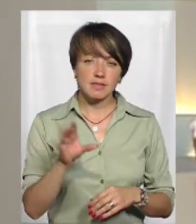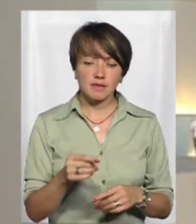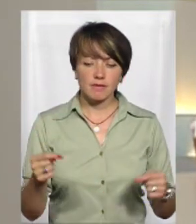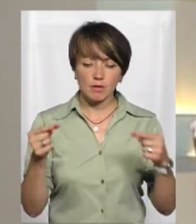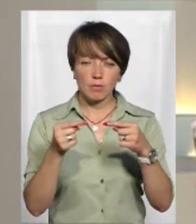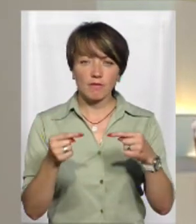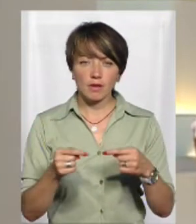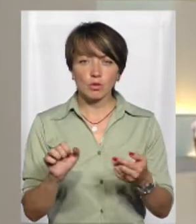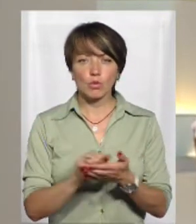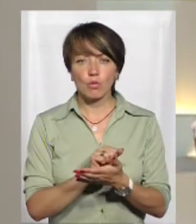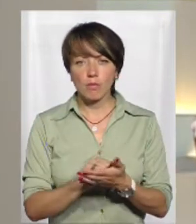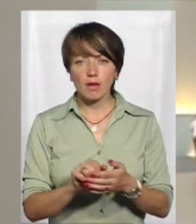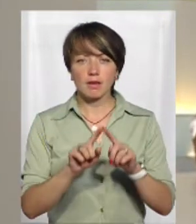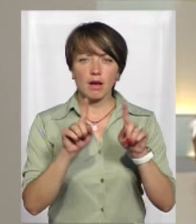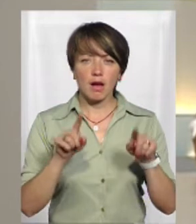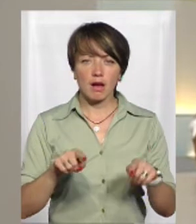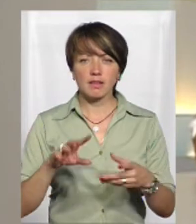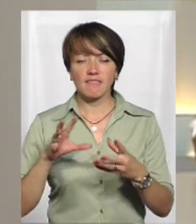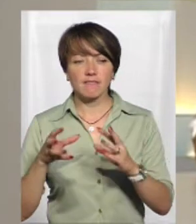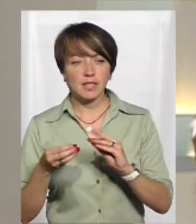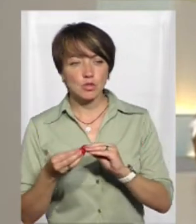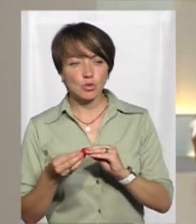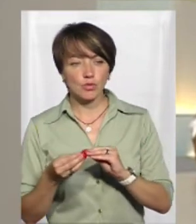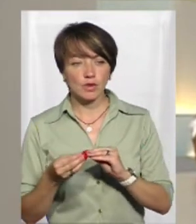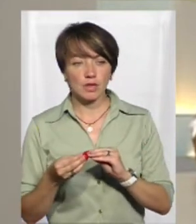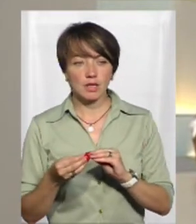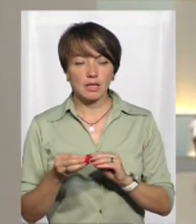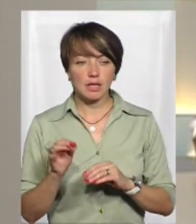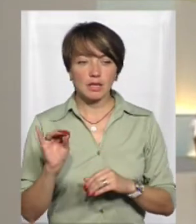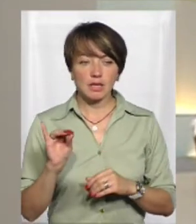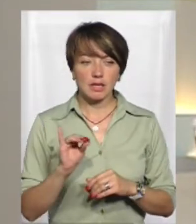відповідні документи, акти, висновки. І